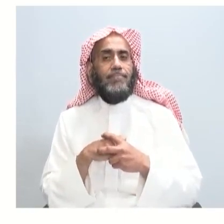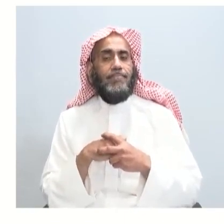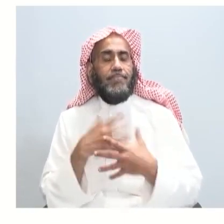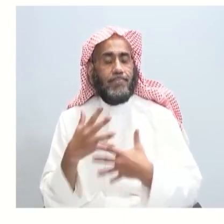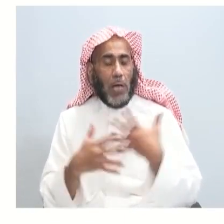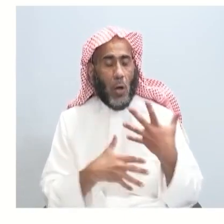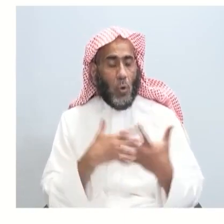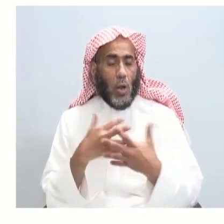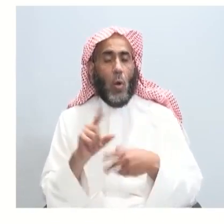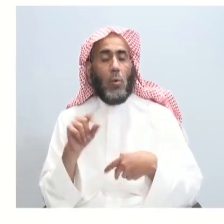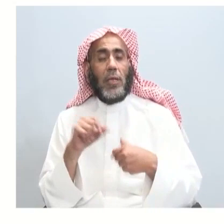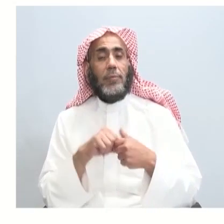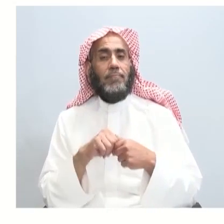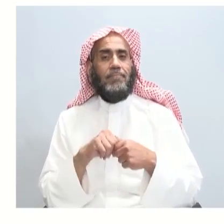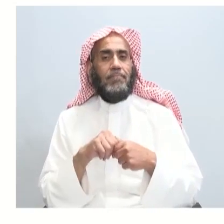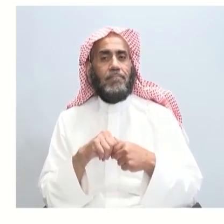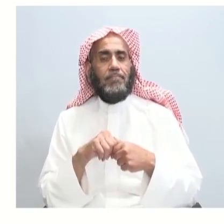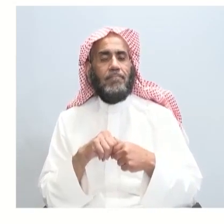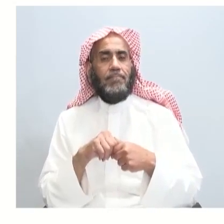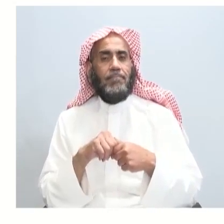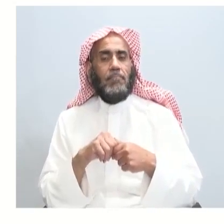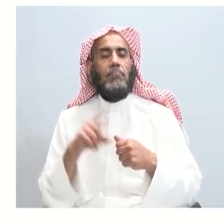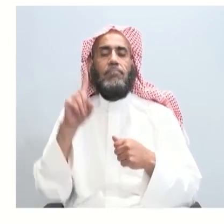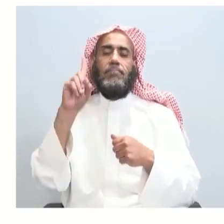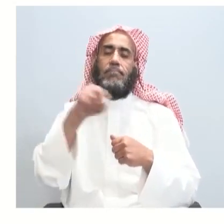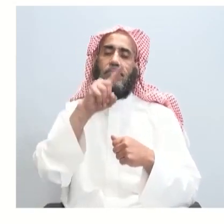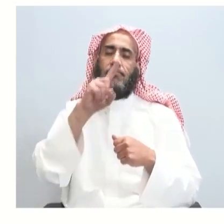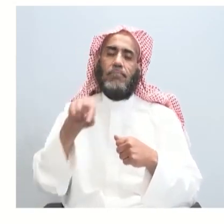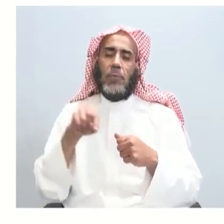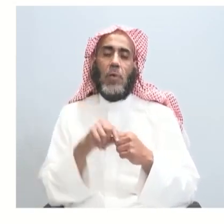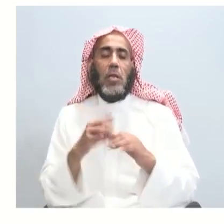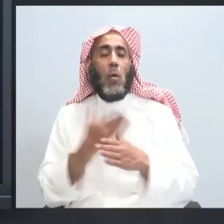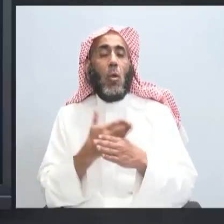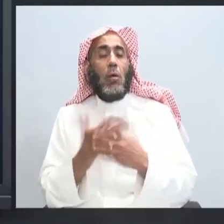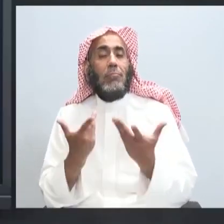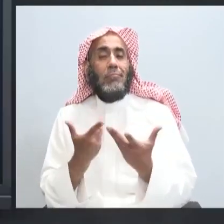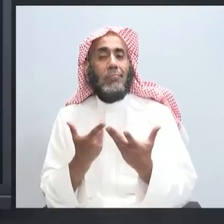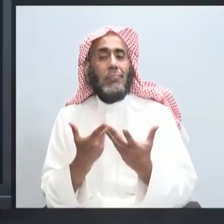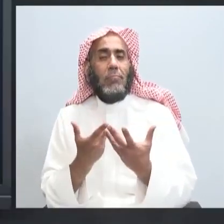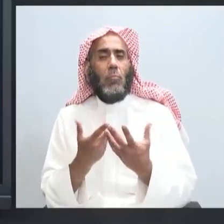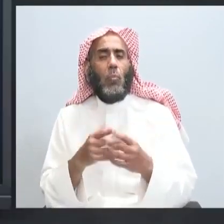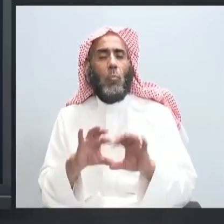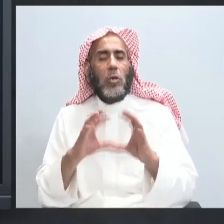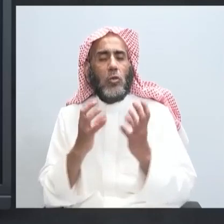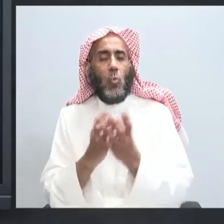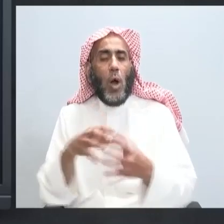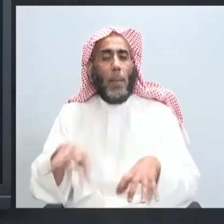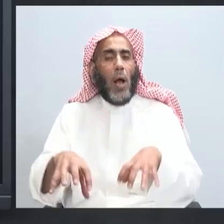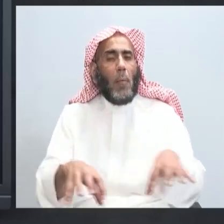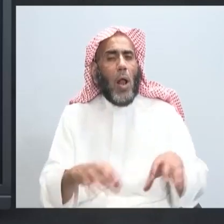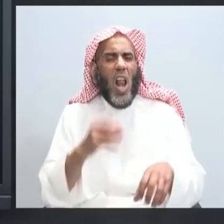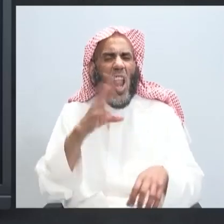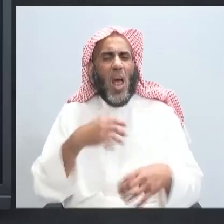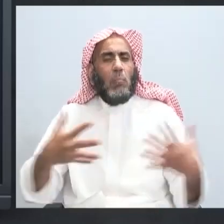خاطئ ممتاز خاطئ لماذا لان هي مجموعه القبائل المعينه التي لم